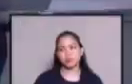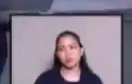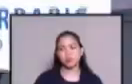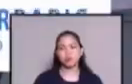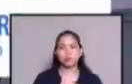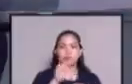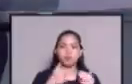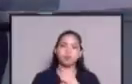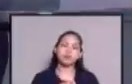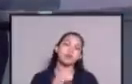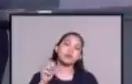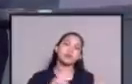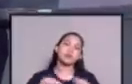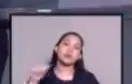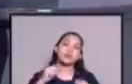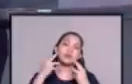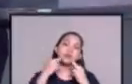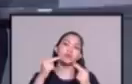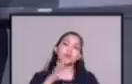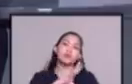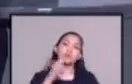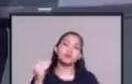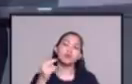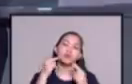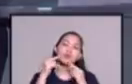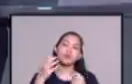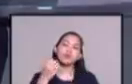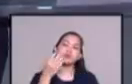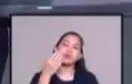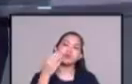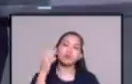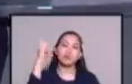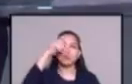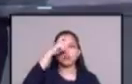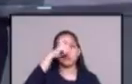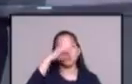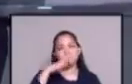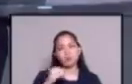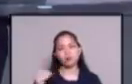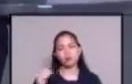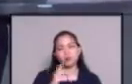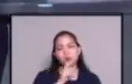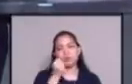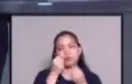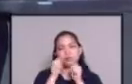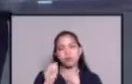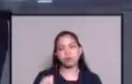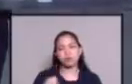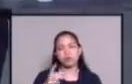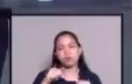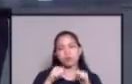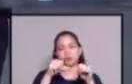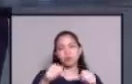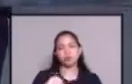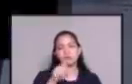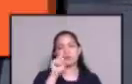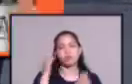At yan ang mga maaksyong balita, mga balitang pundasyon ng matalinong opinyon at konkretong solusyon. Para sa patuloy na